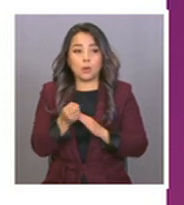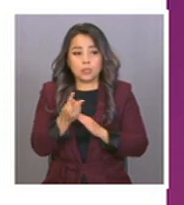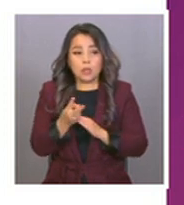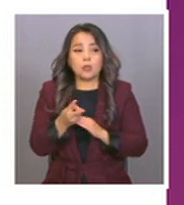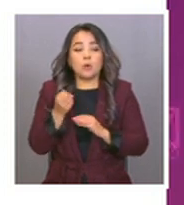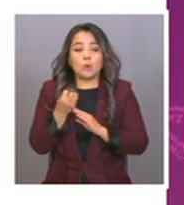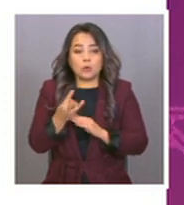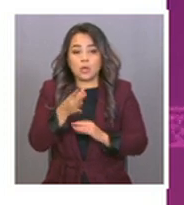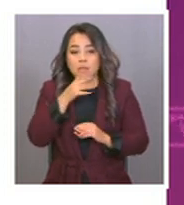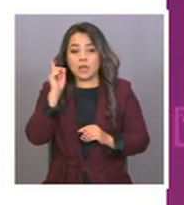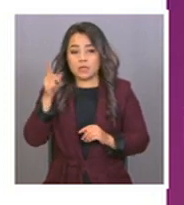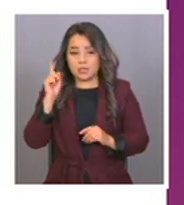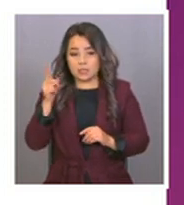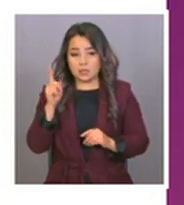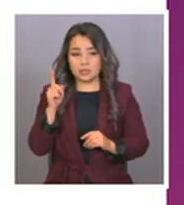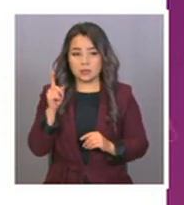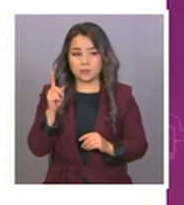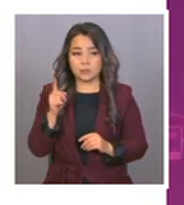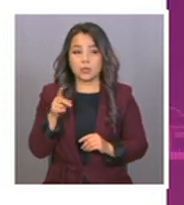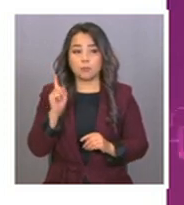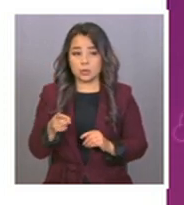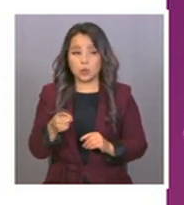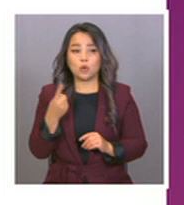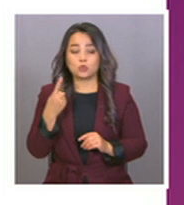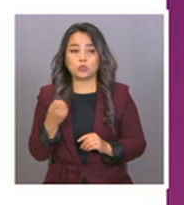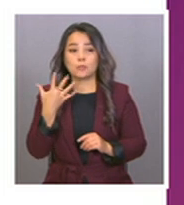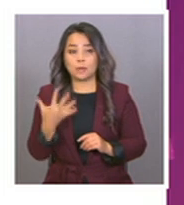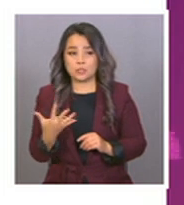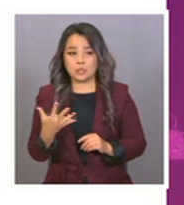12-13 ғасырларда, яғни 1105